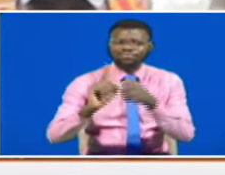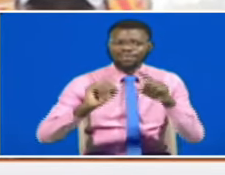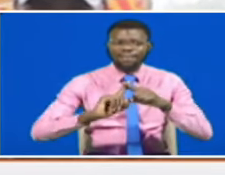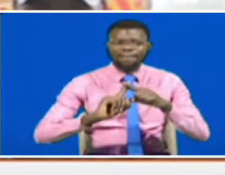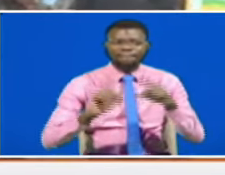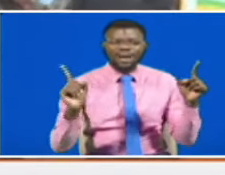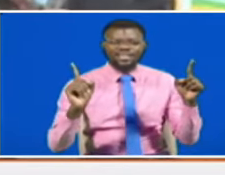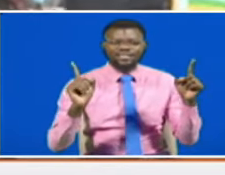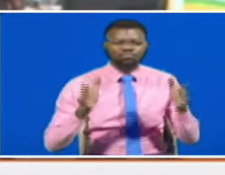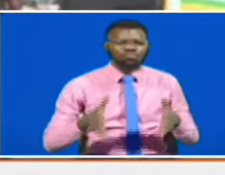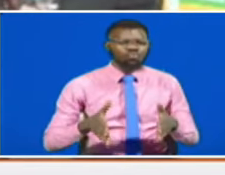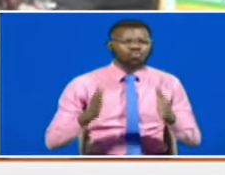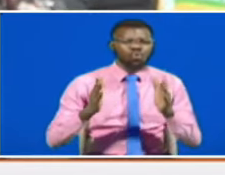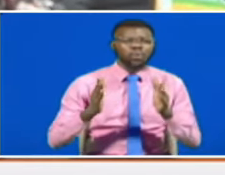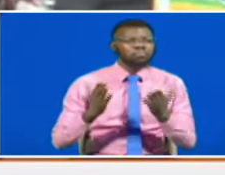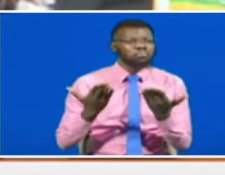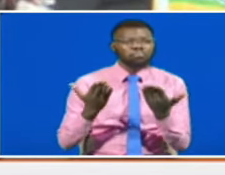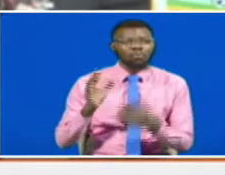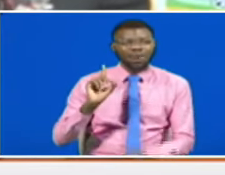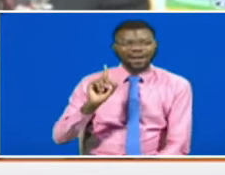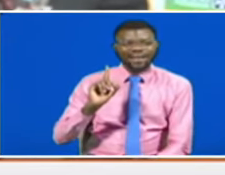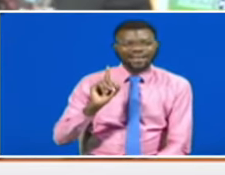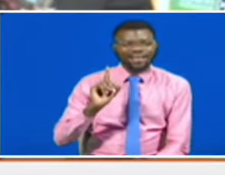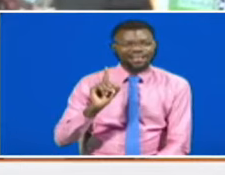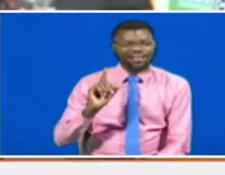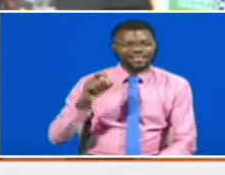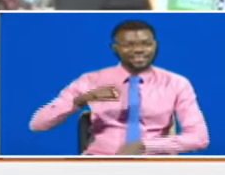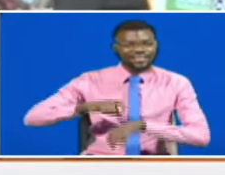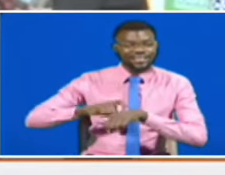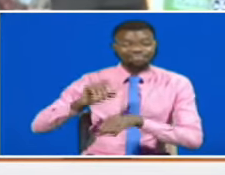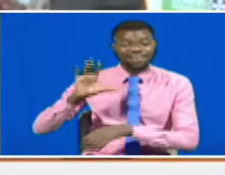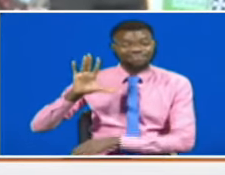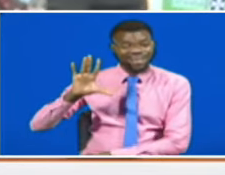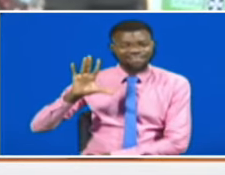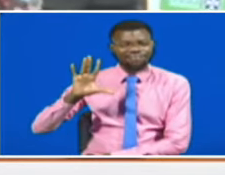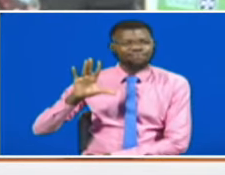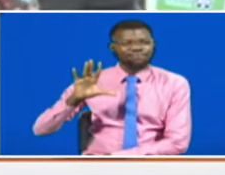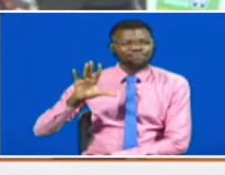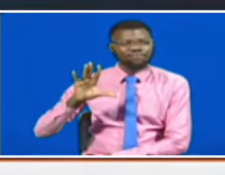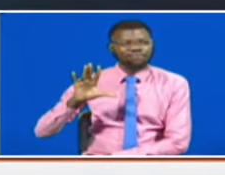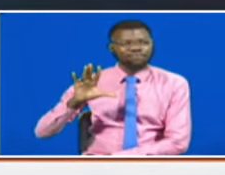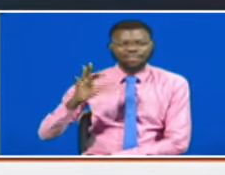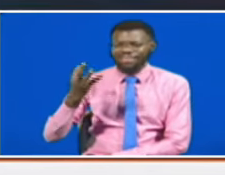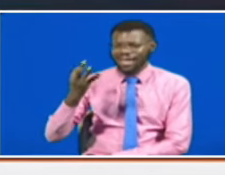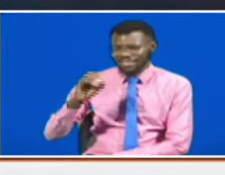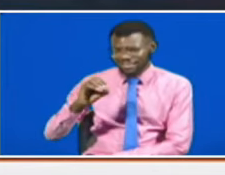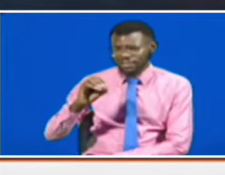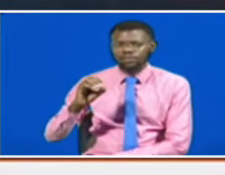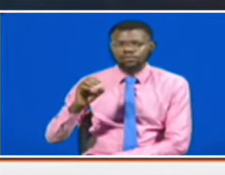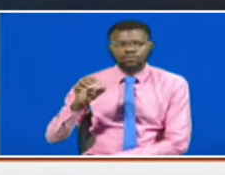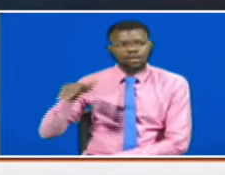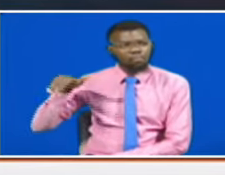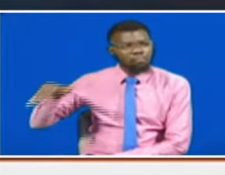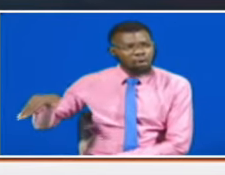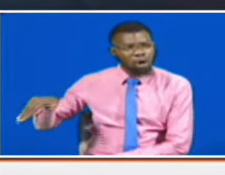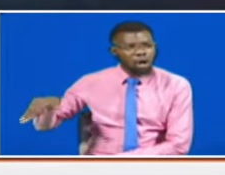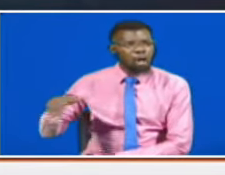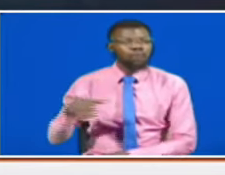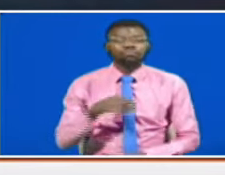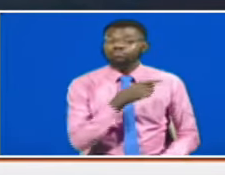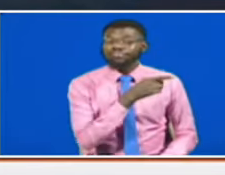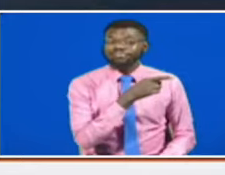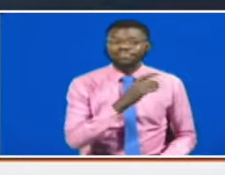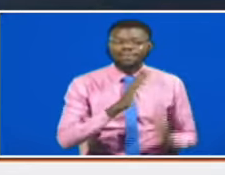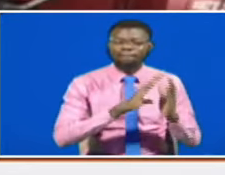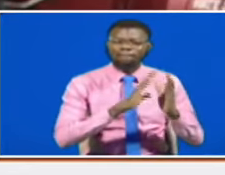wa Nairobi. Kabla ya mapambazuko saa 11 na dakika 30, gari hili lenye viti 62 liligongana